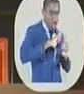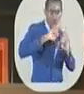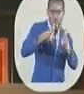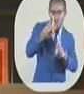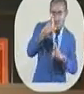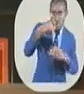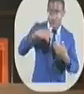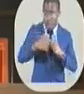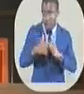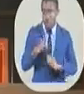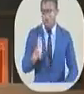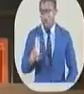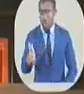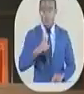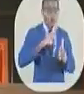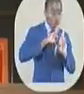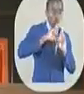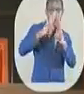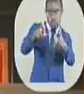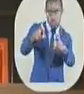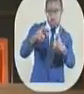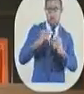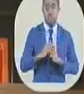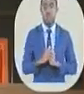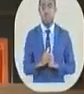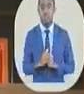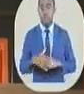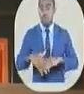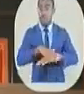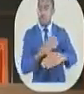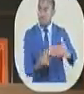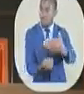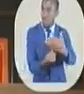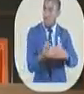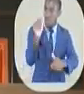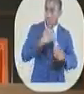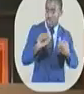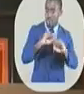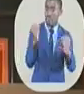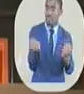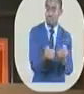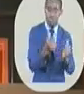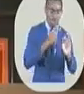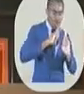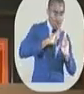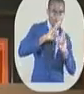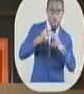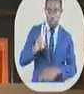répondre immédiatement aux besoins urgents de trésorerie des entreprises.